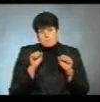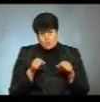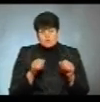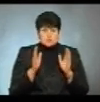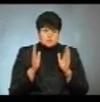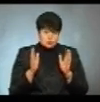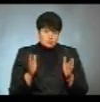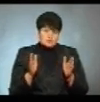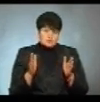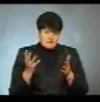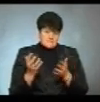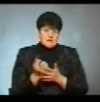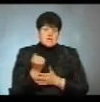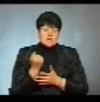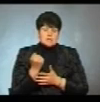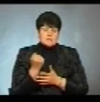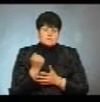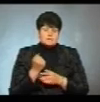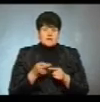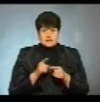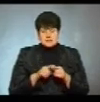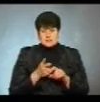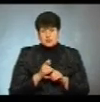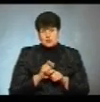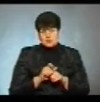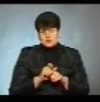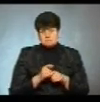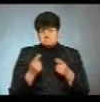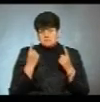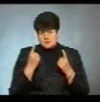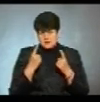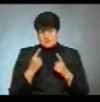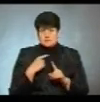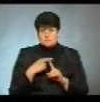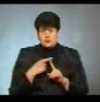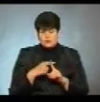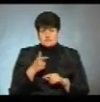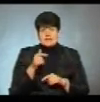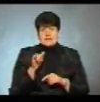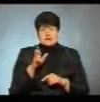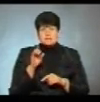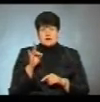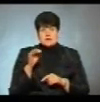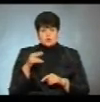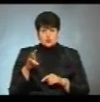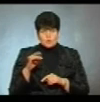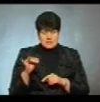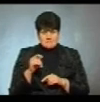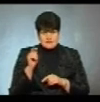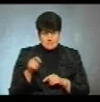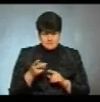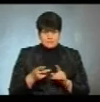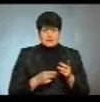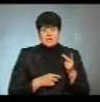бути виграна, а це дуже вагома складова гібридної війни. І друге, що